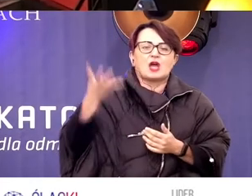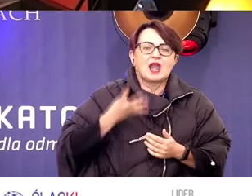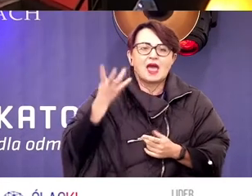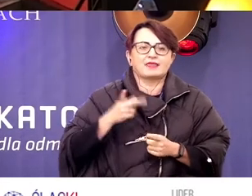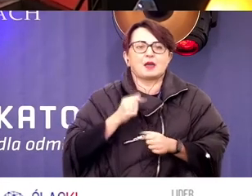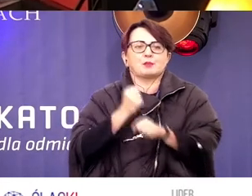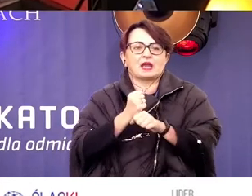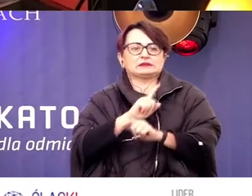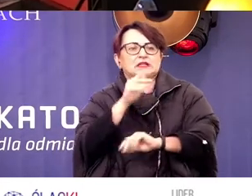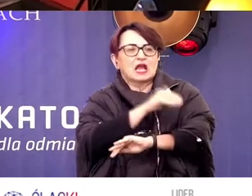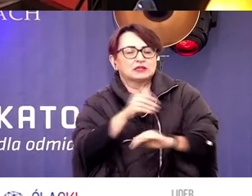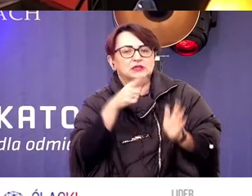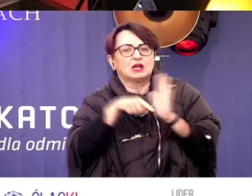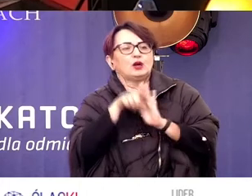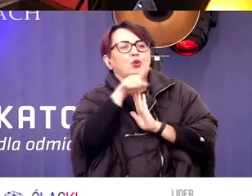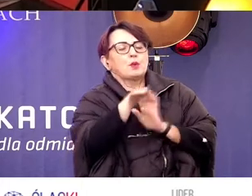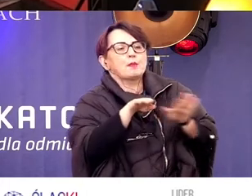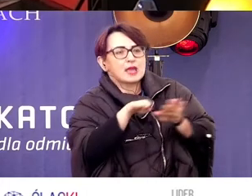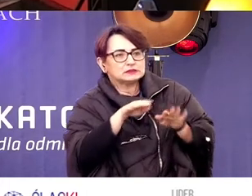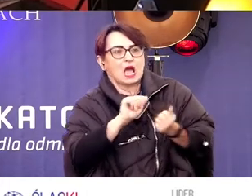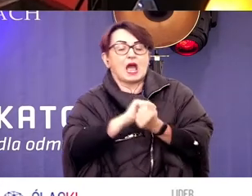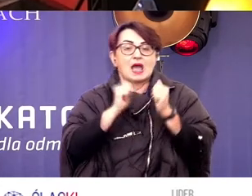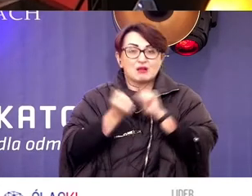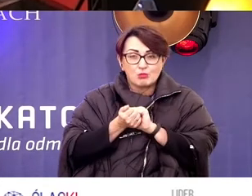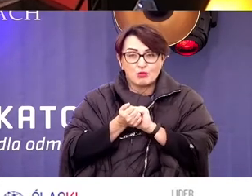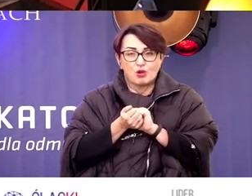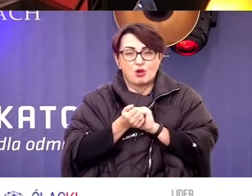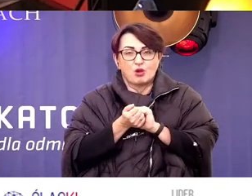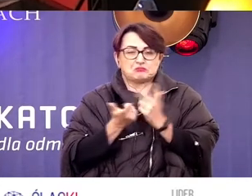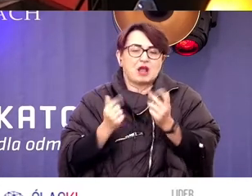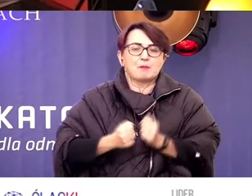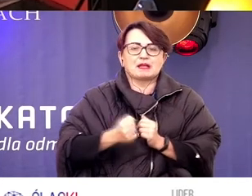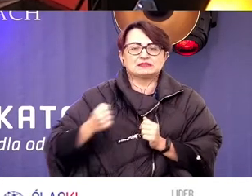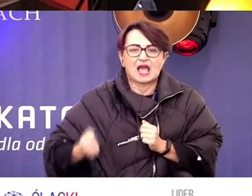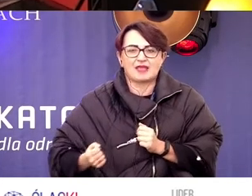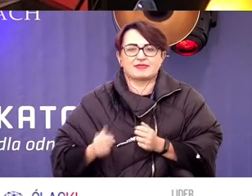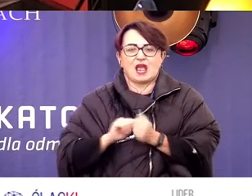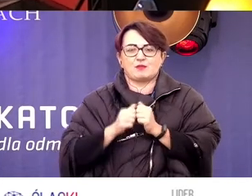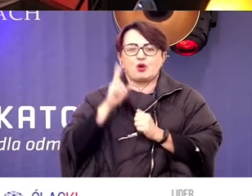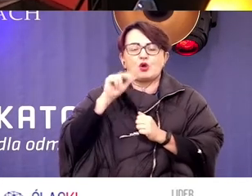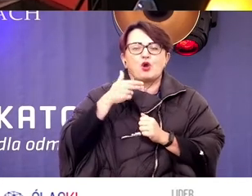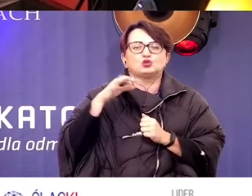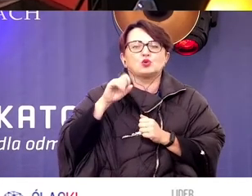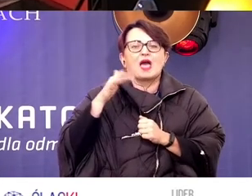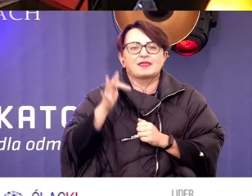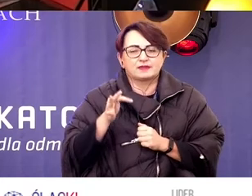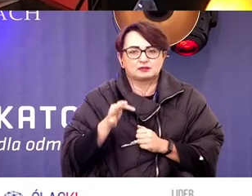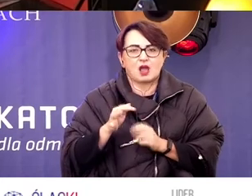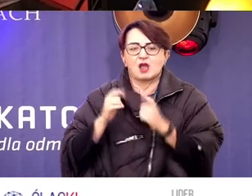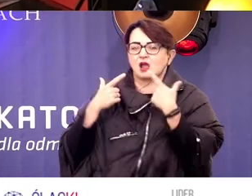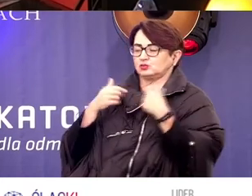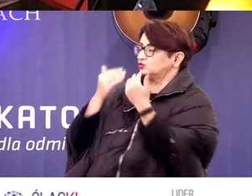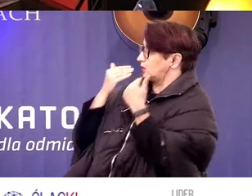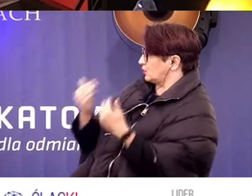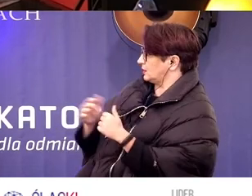służbę za granicą w określonym miejscu albo w ambasadzie, albo w konsulacie. Dziękuję bardzo.